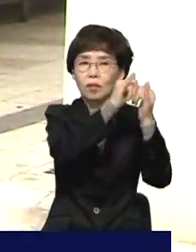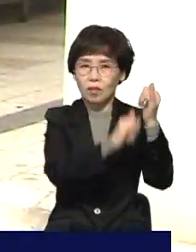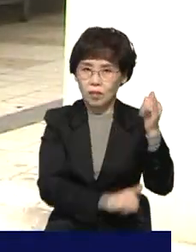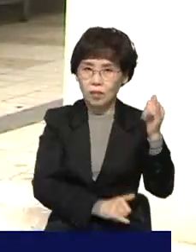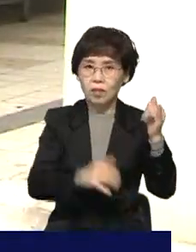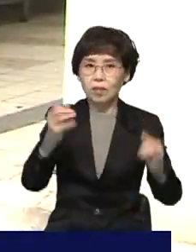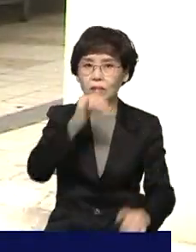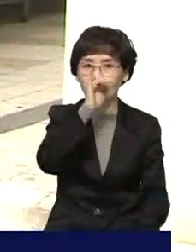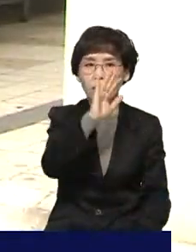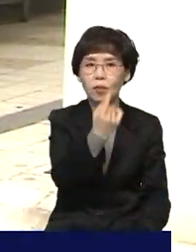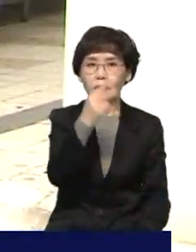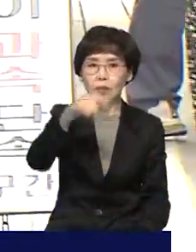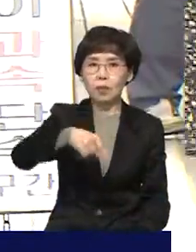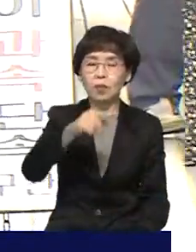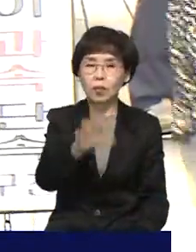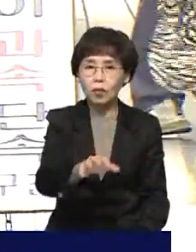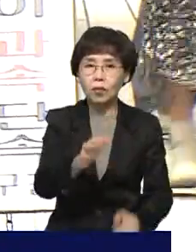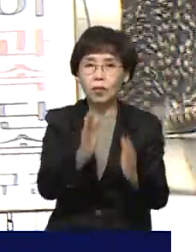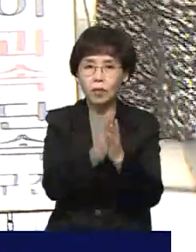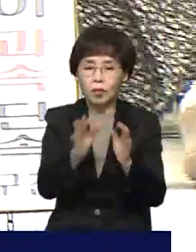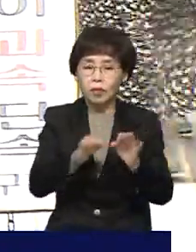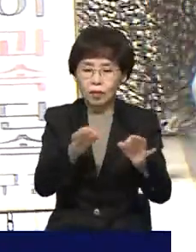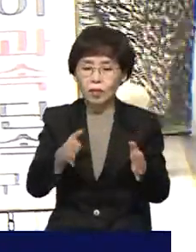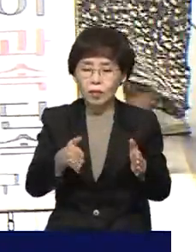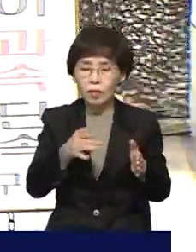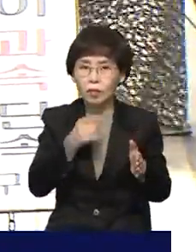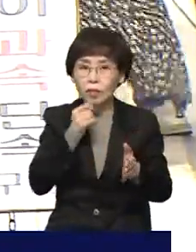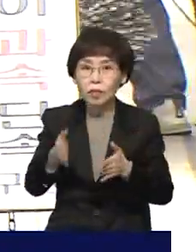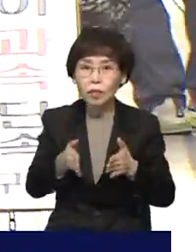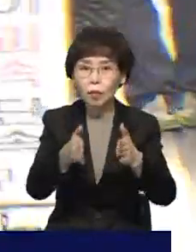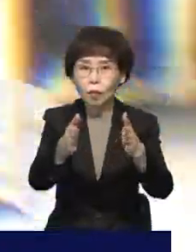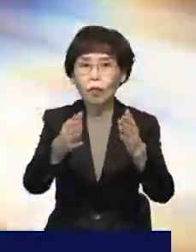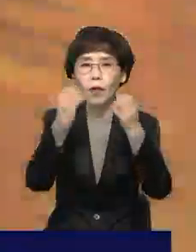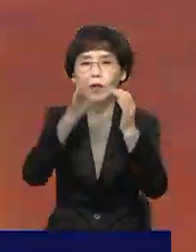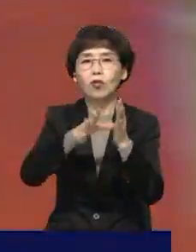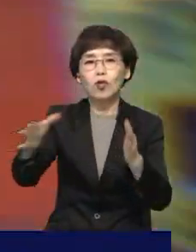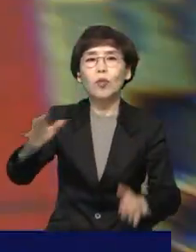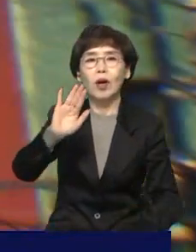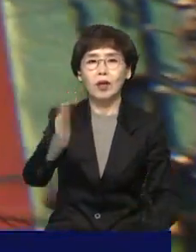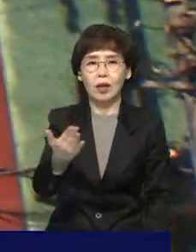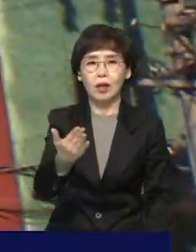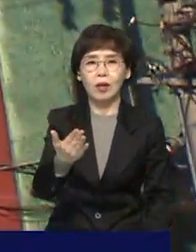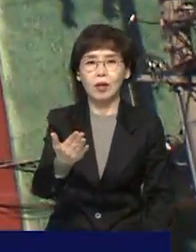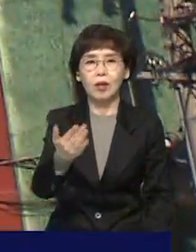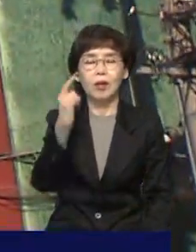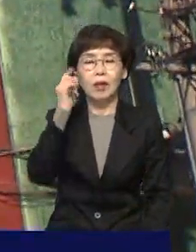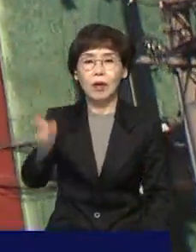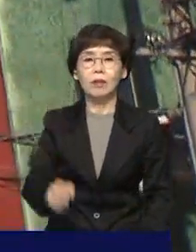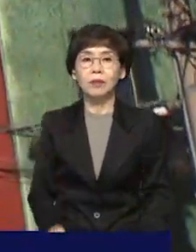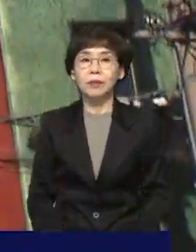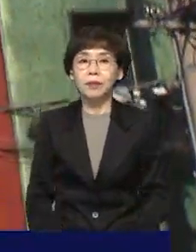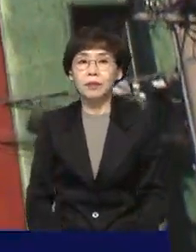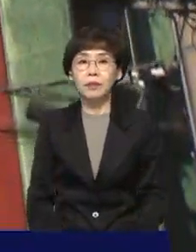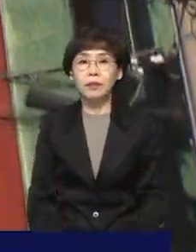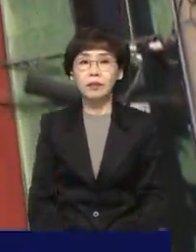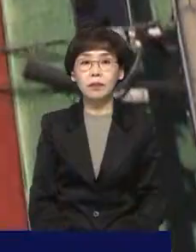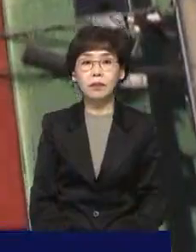간직한 보수동 책방 골목의 새로운 명물이 될 전망입니다. KNN 강소라입니다.